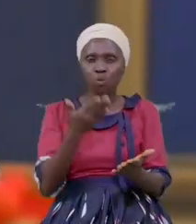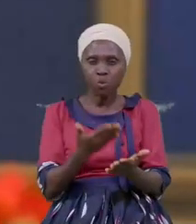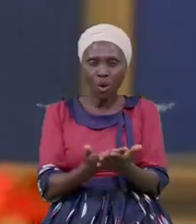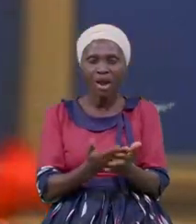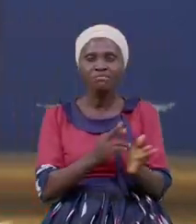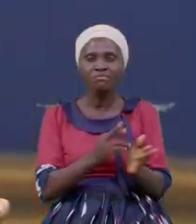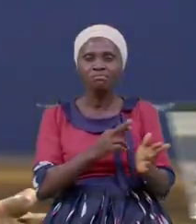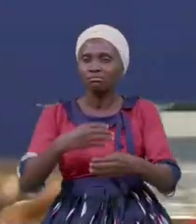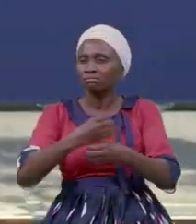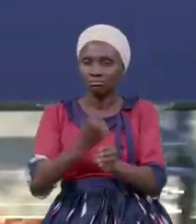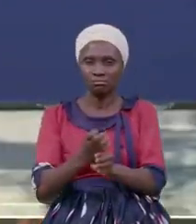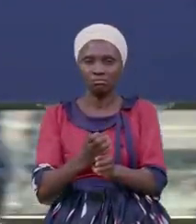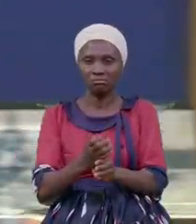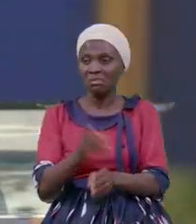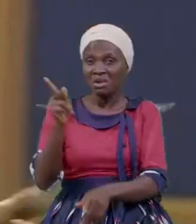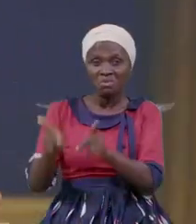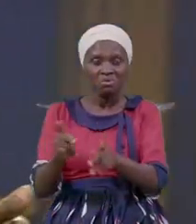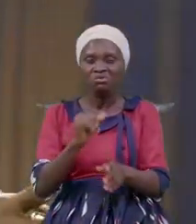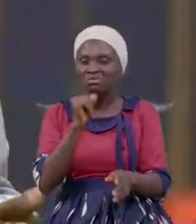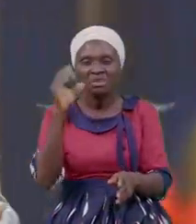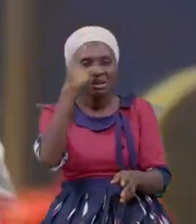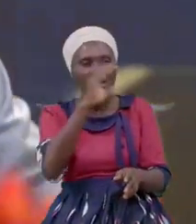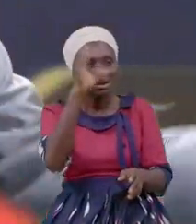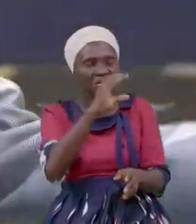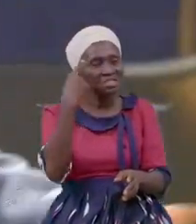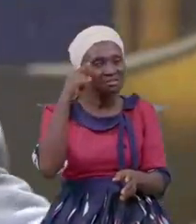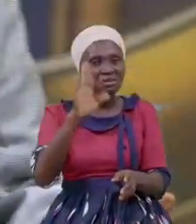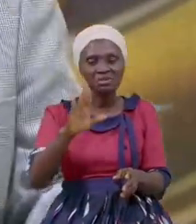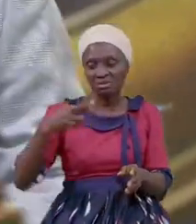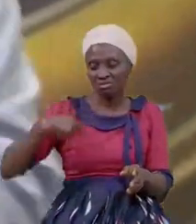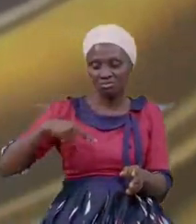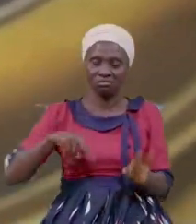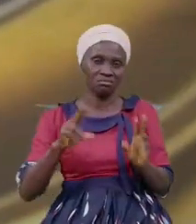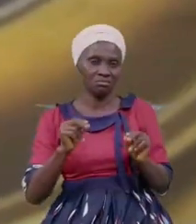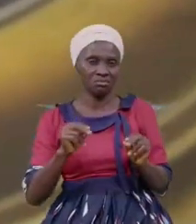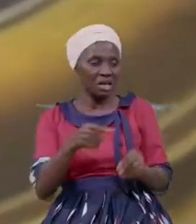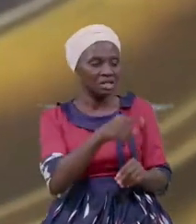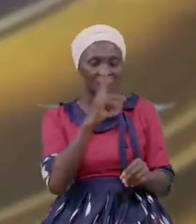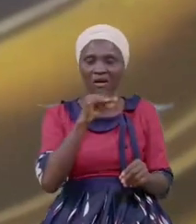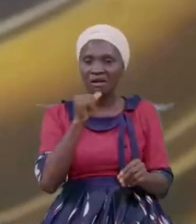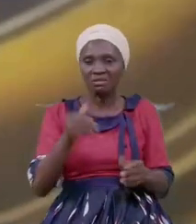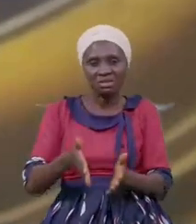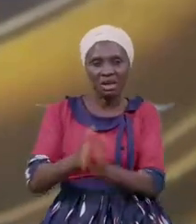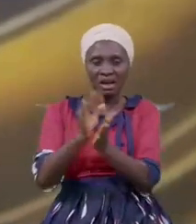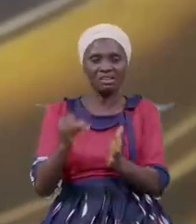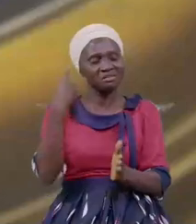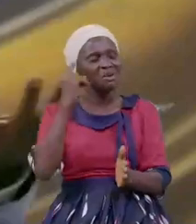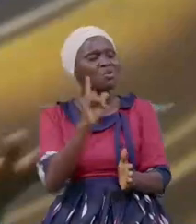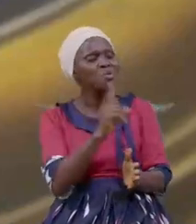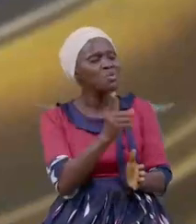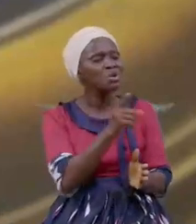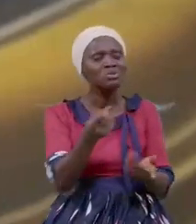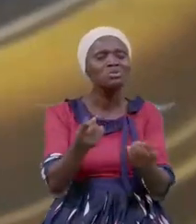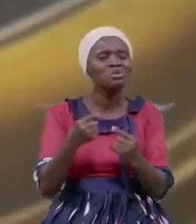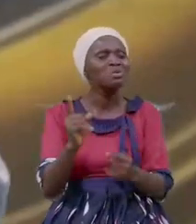préparée on ne demande pas ta religion on ne demande pas d'où viens-tu